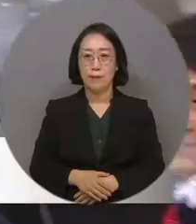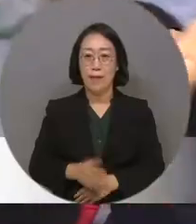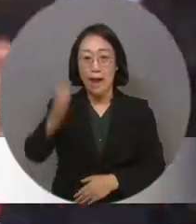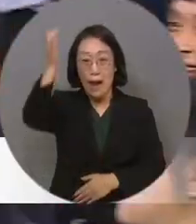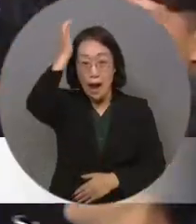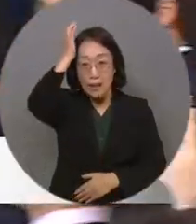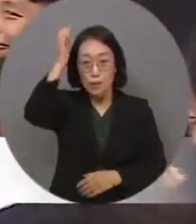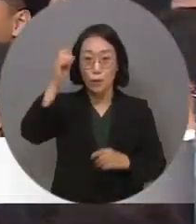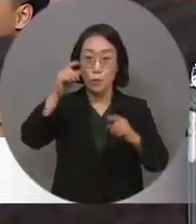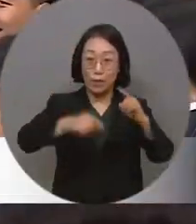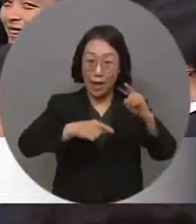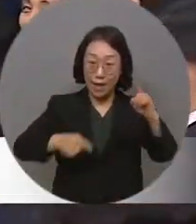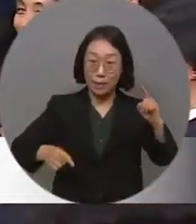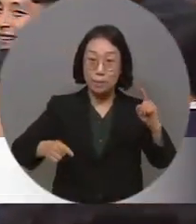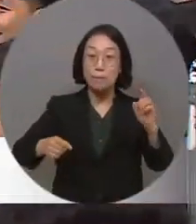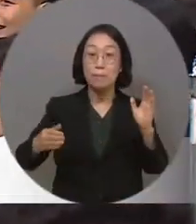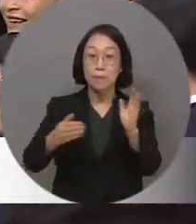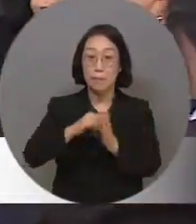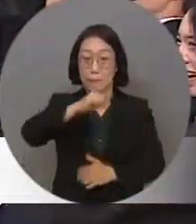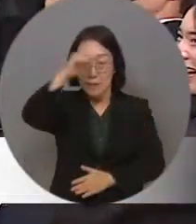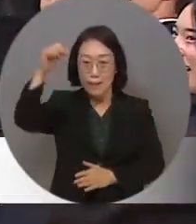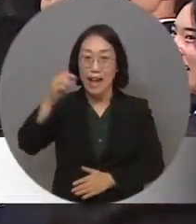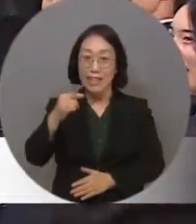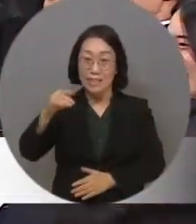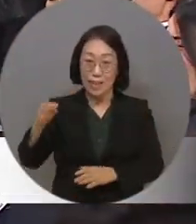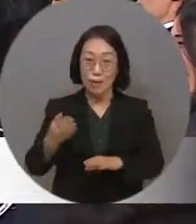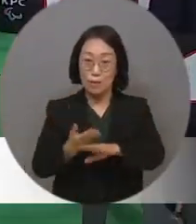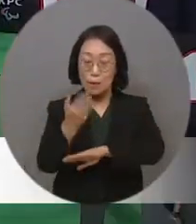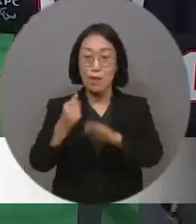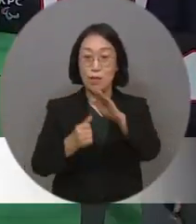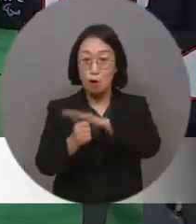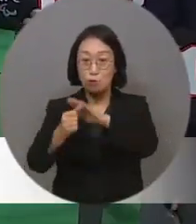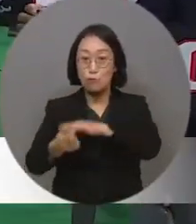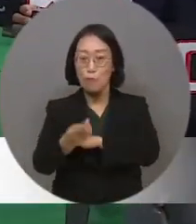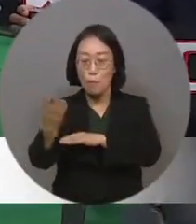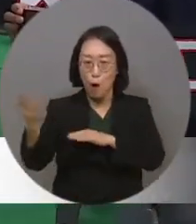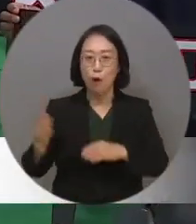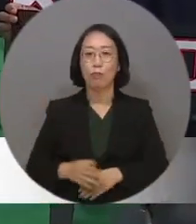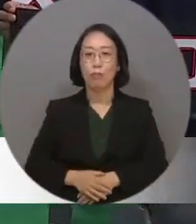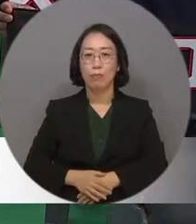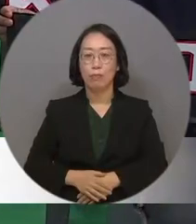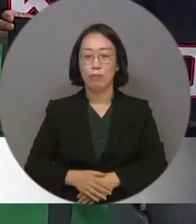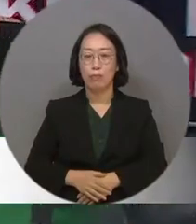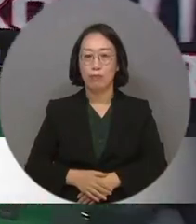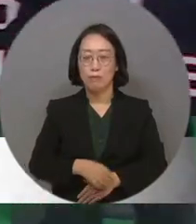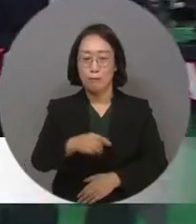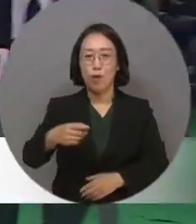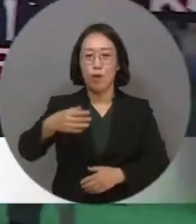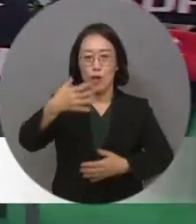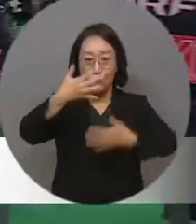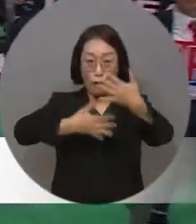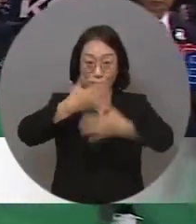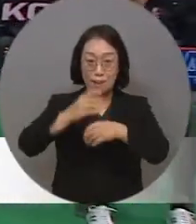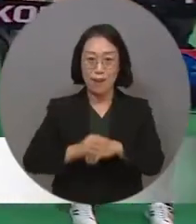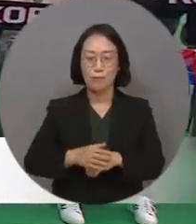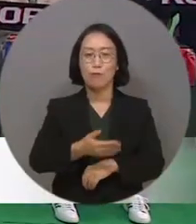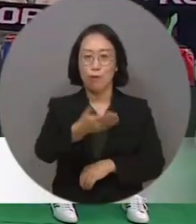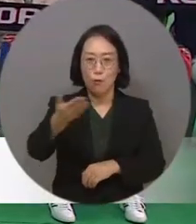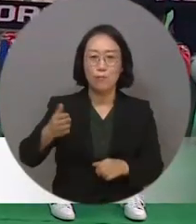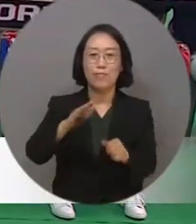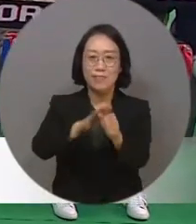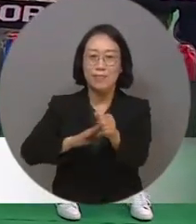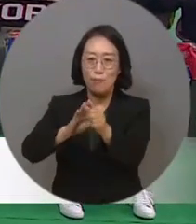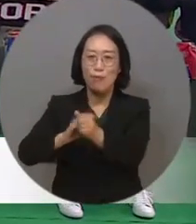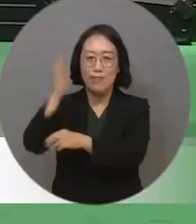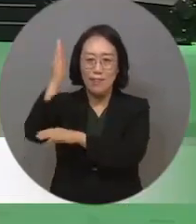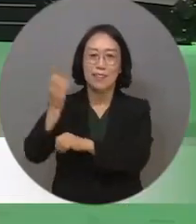아시안게임에서 선전한 배드민턴의 안세영, 축구의 지소연을 비롯해 골프의 박세리 선수 등은 영상 메시지를 통해 선수단을